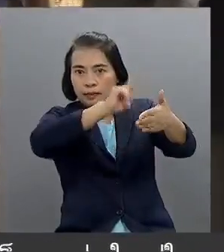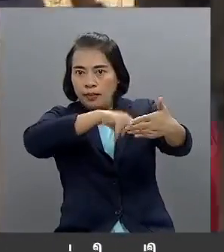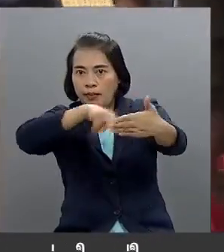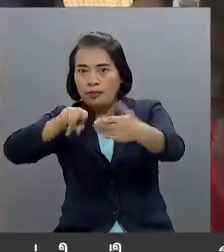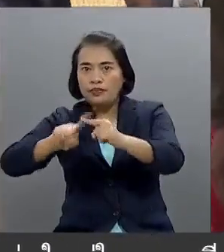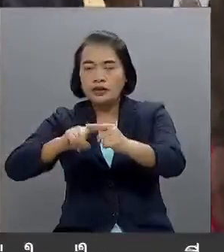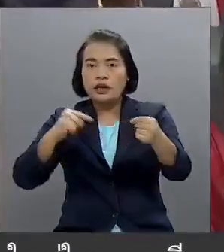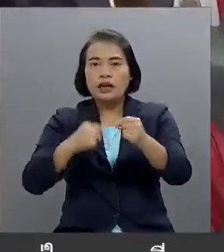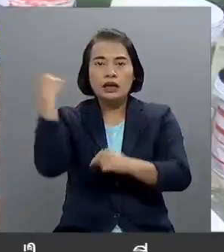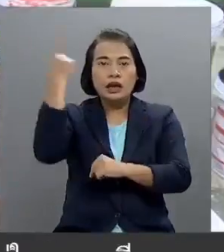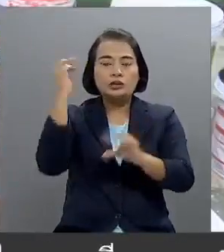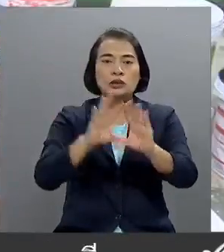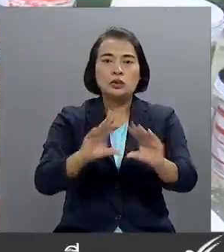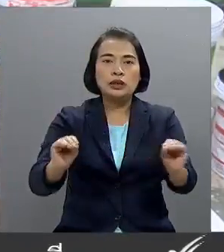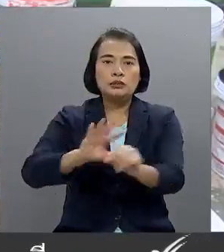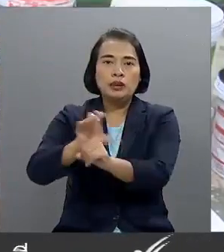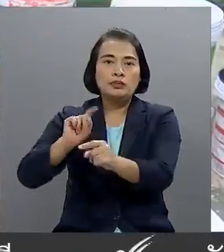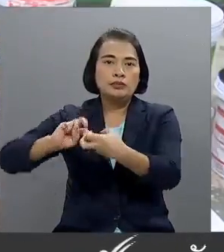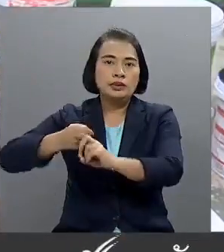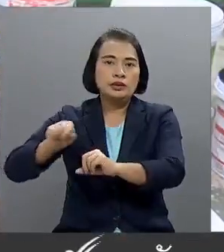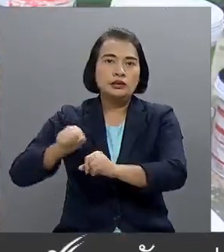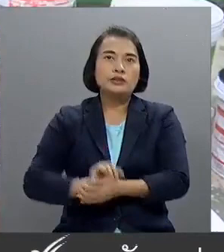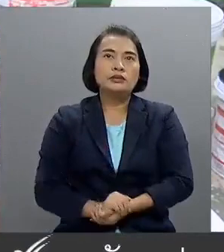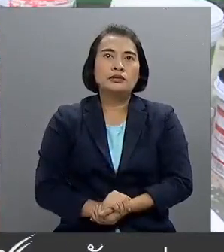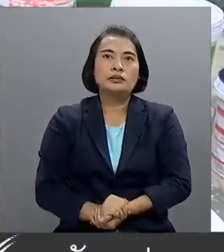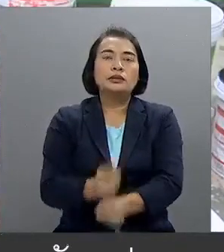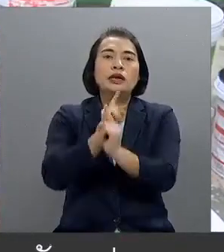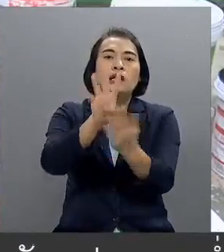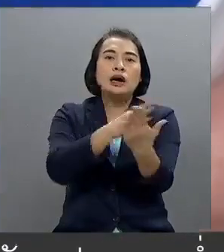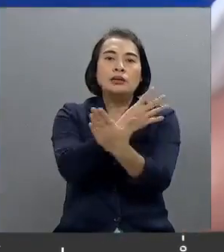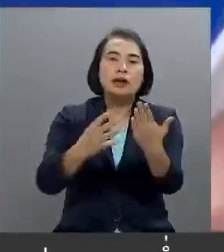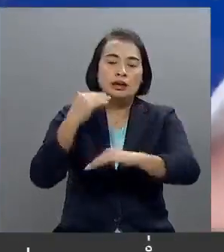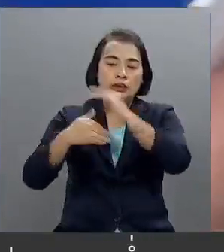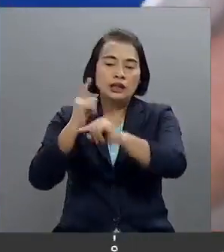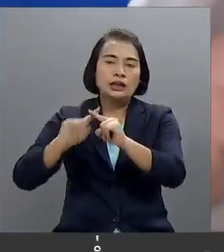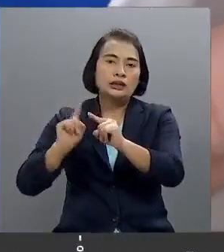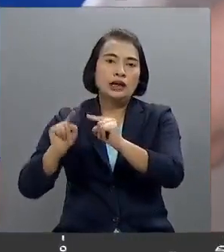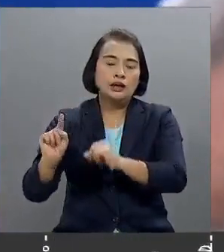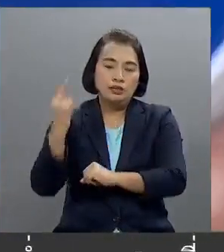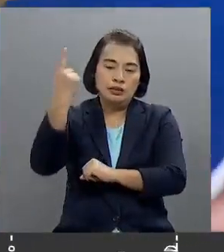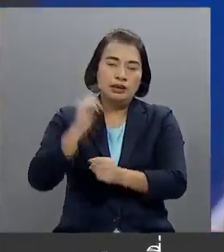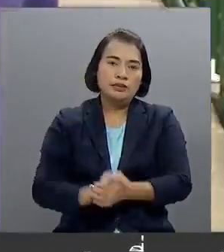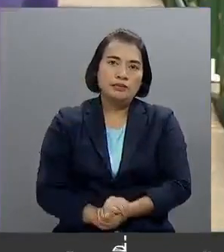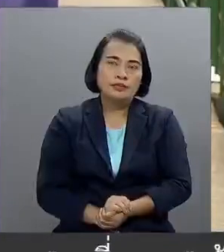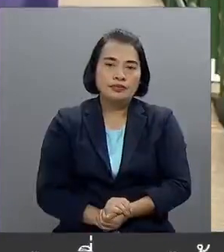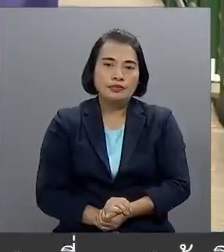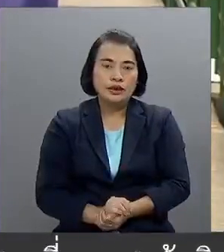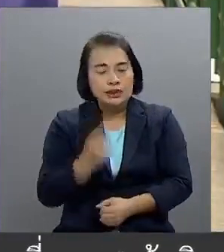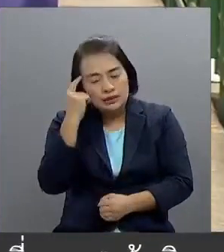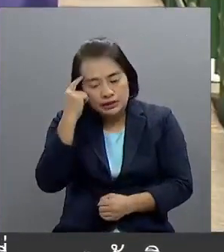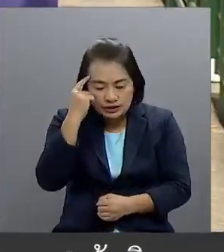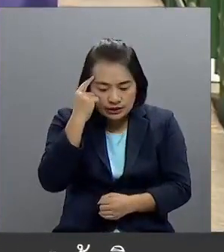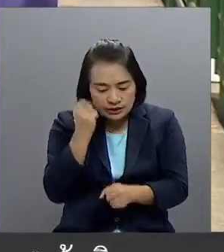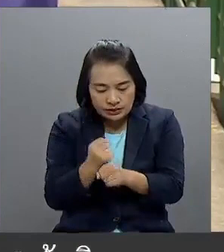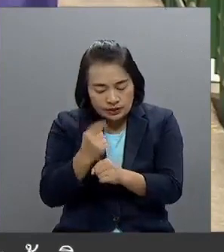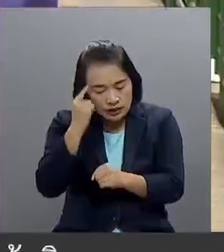ควิด-19 และเป็นไปตามแผนพัฒนาแลนด์มาร์คใหม่ศิลปินจึงได้โจทย์ไปทำการบ้านหาไอเดียสร้างศิล